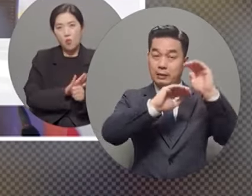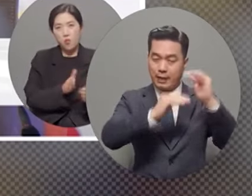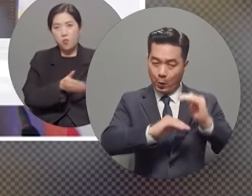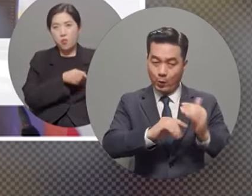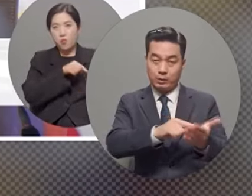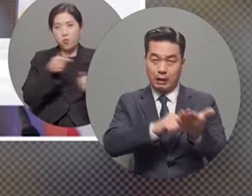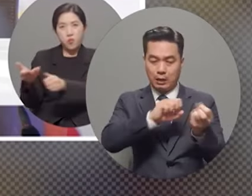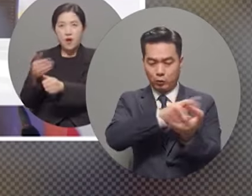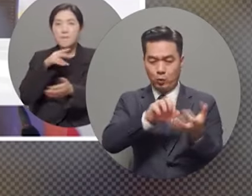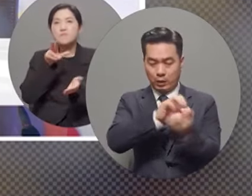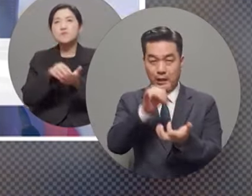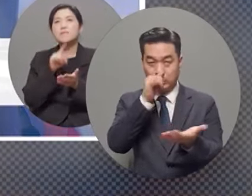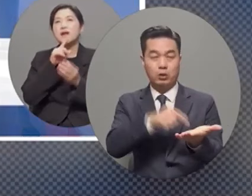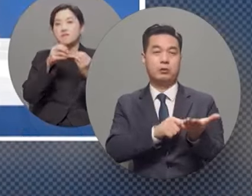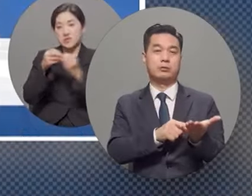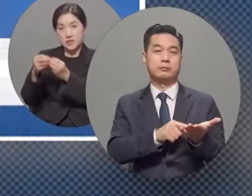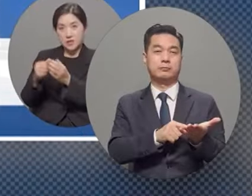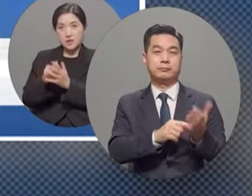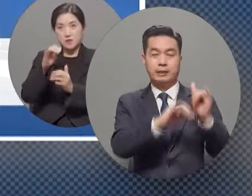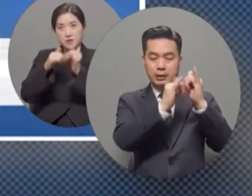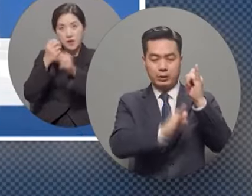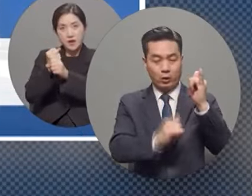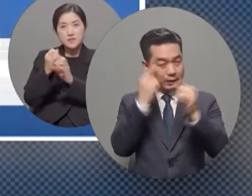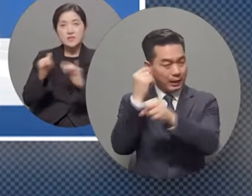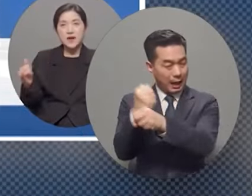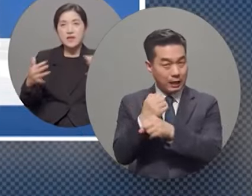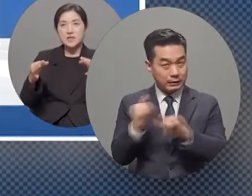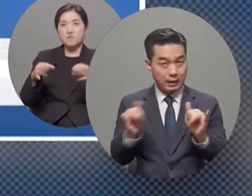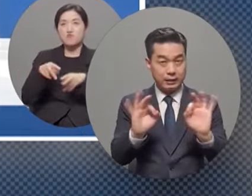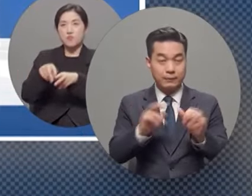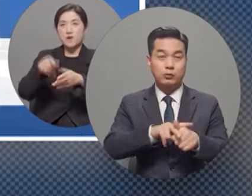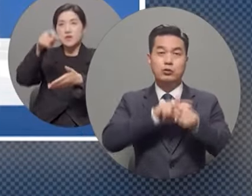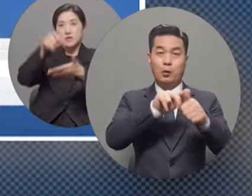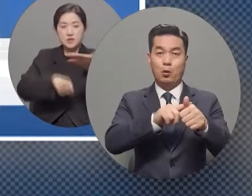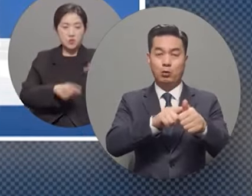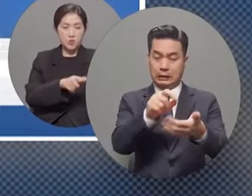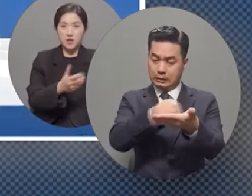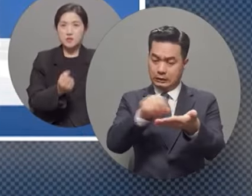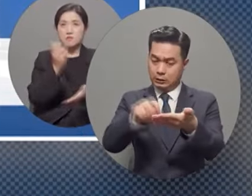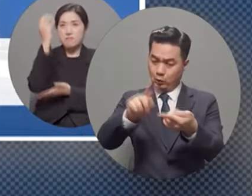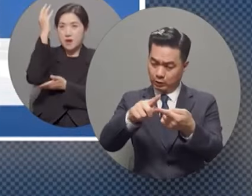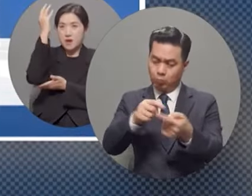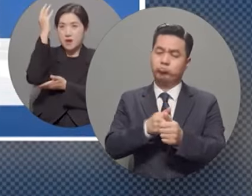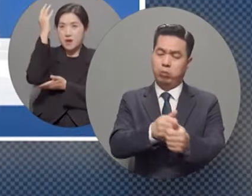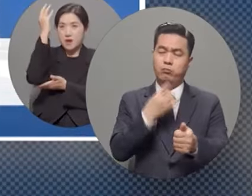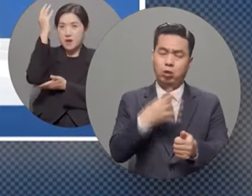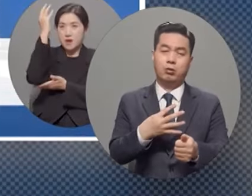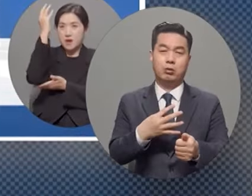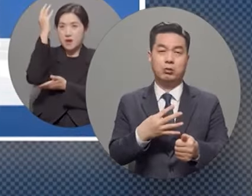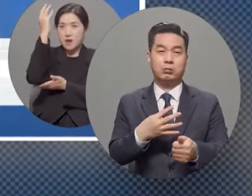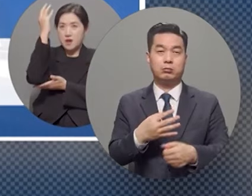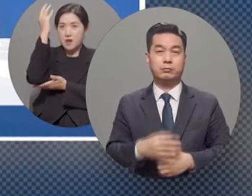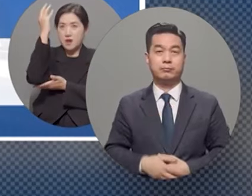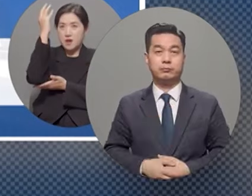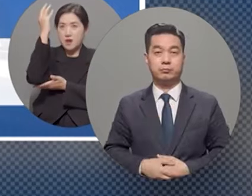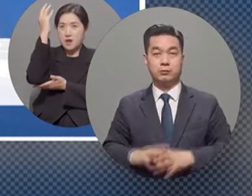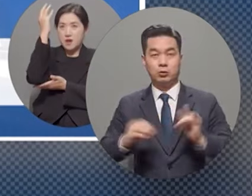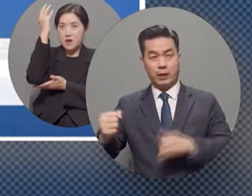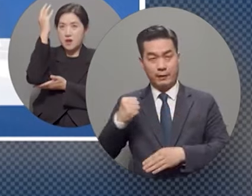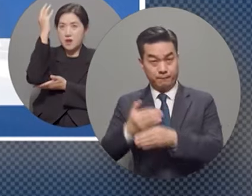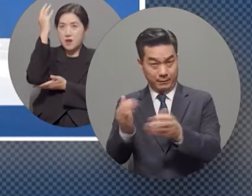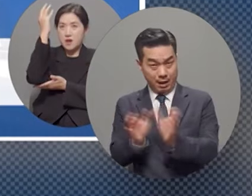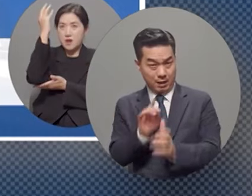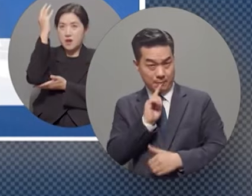논란거리가 된 건데요 역사학자 출신인 김후보는 기록을 근거로 말했다고 반박하는데 국민의임이 문제 삼은